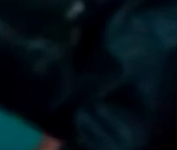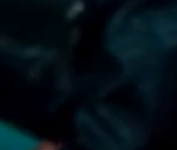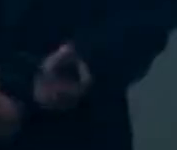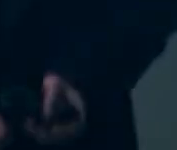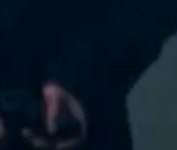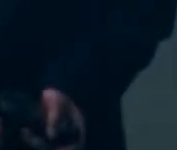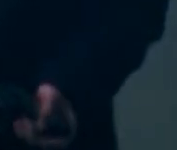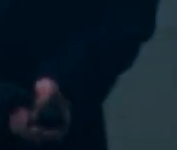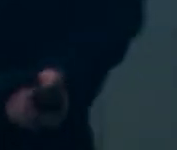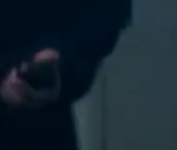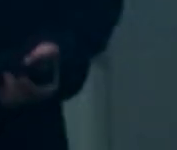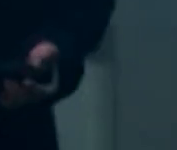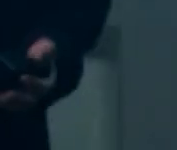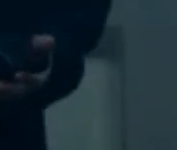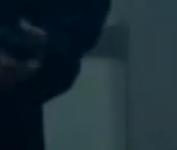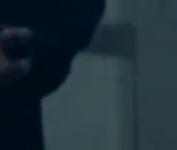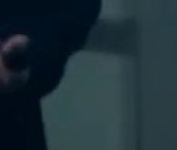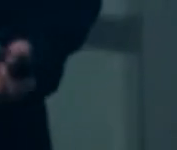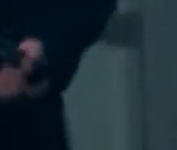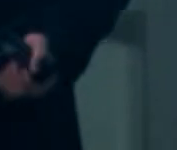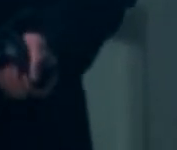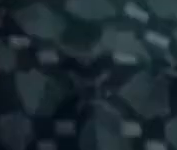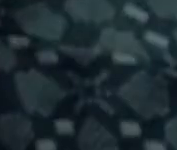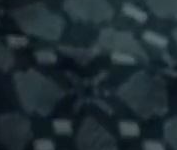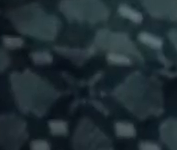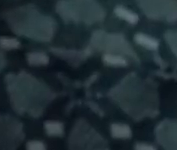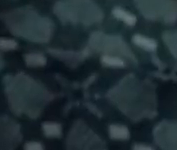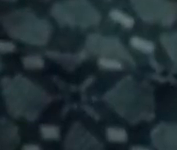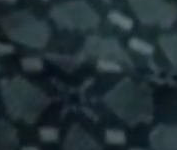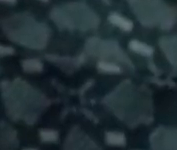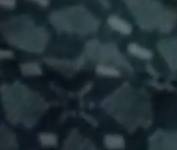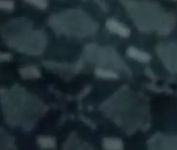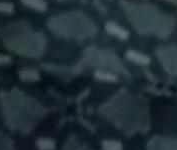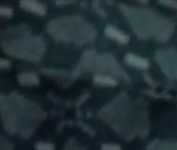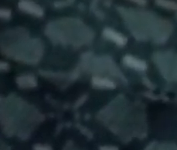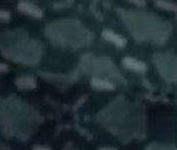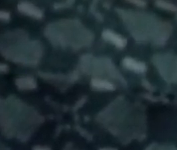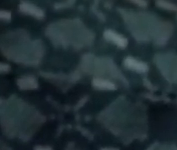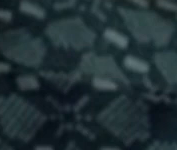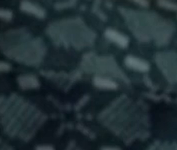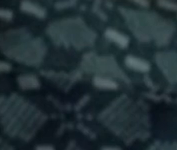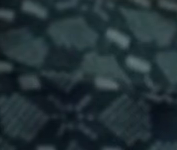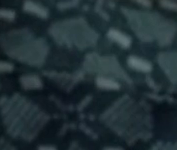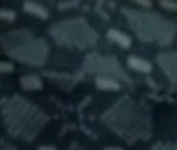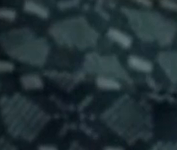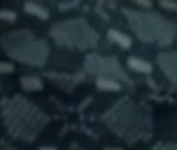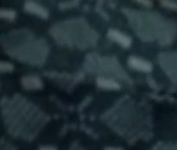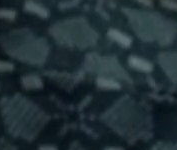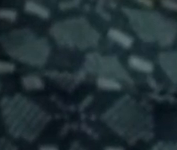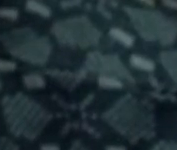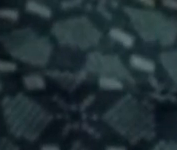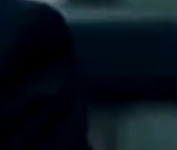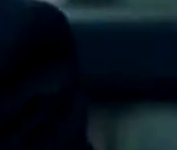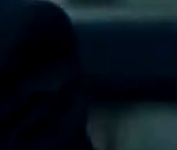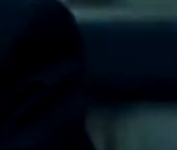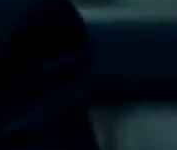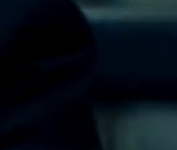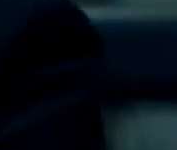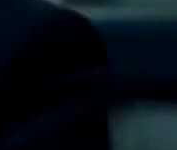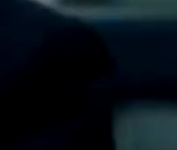신부님은 또 뭐예요? 알 거고 니네가 뺏어간 물건 찾고 저 물건 찾고 싶으면 도박으로 따가.